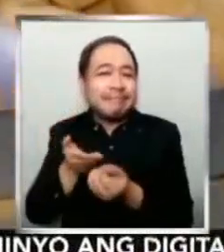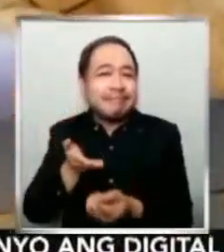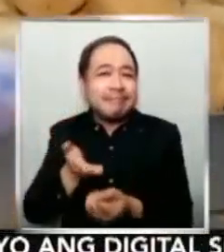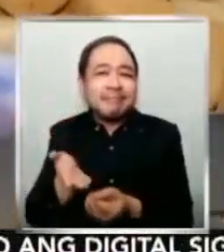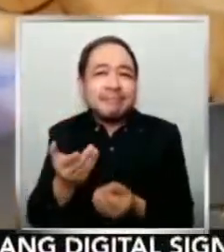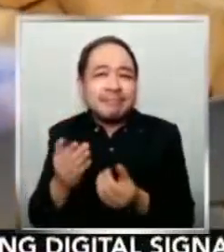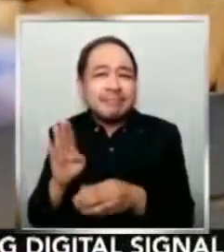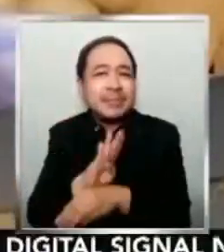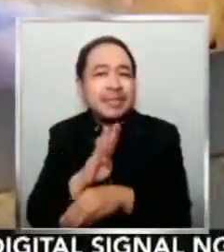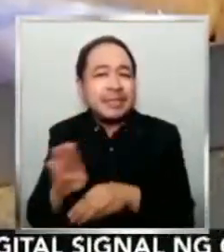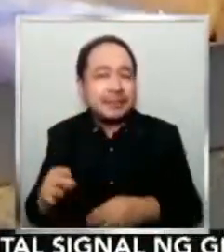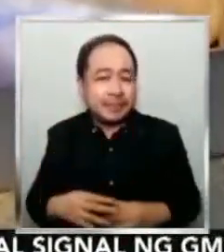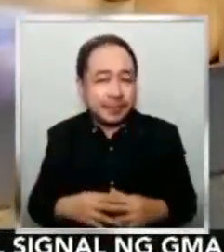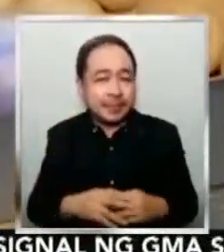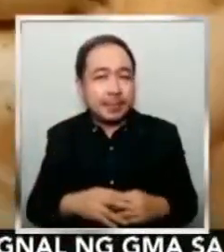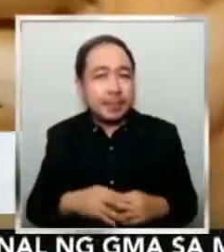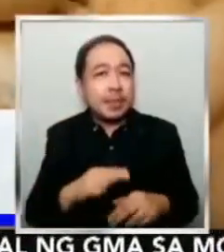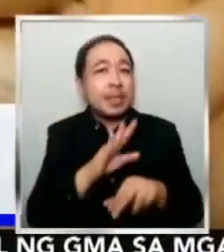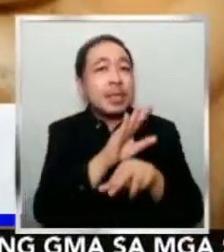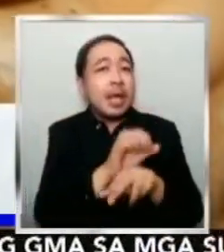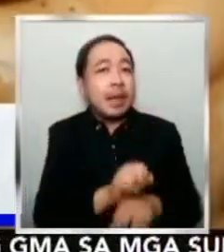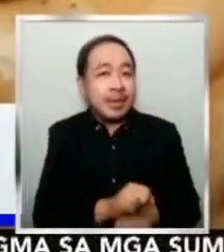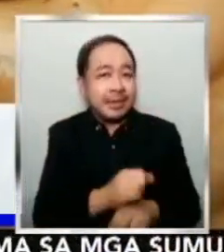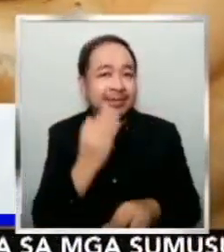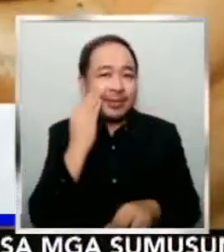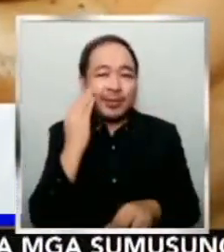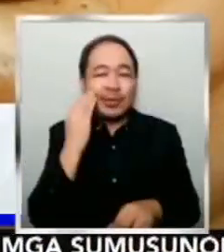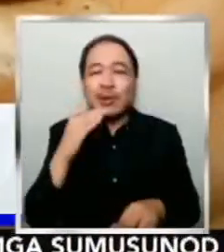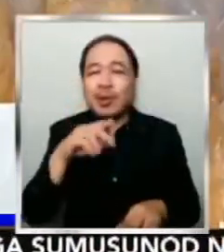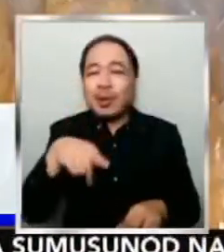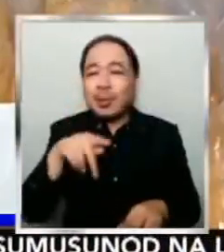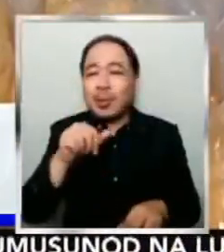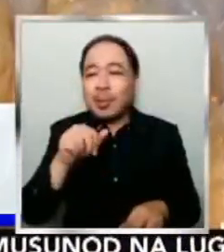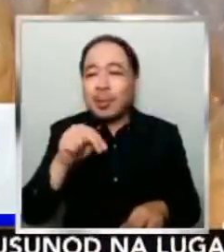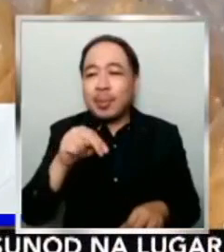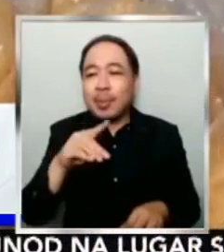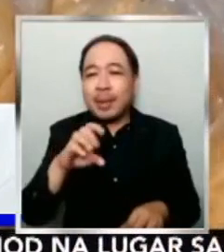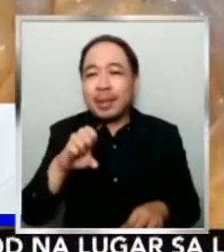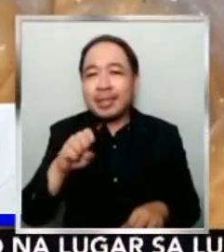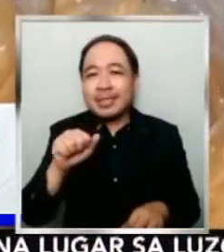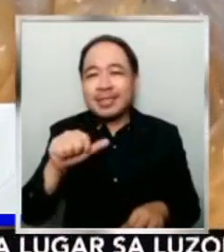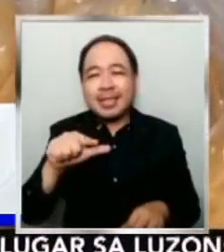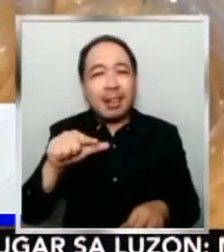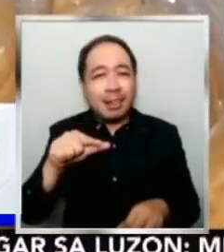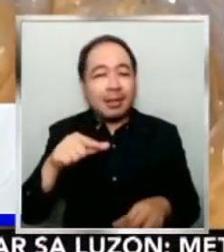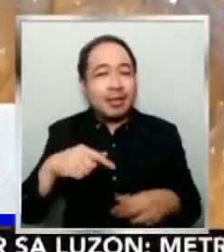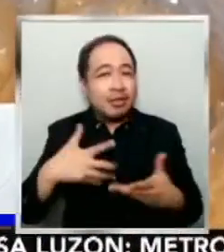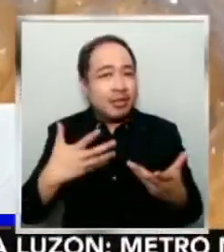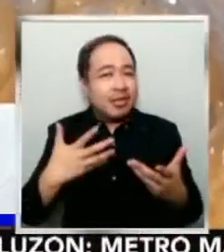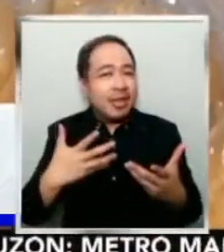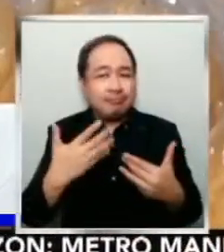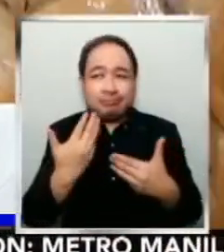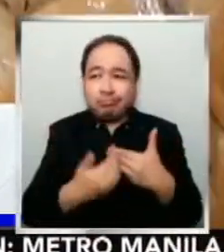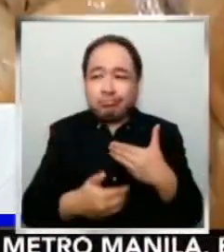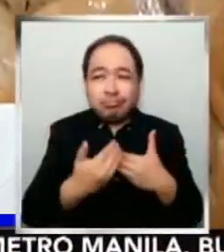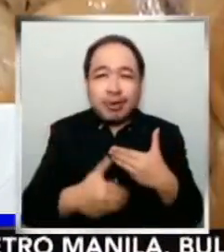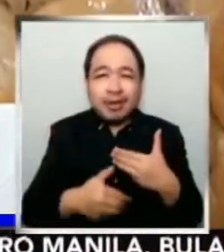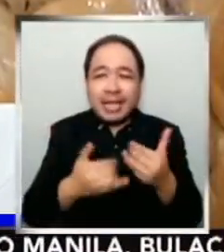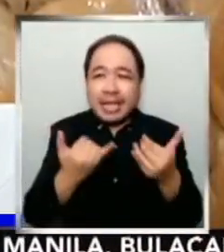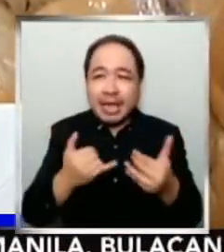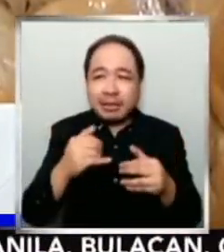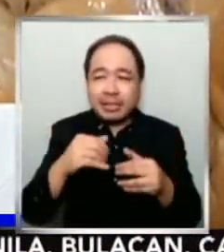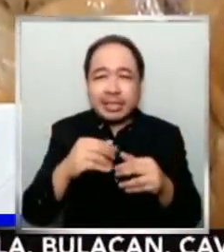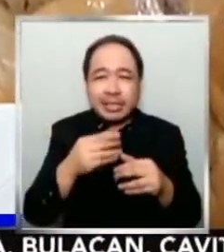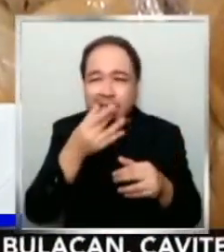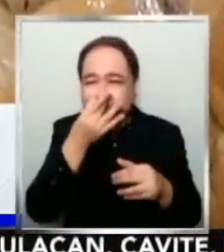Ang nakagisnang pandesal ng mga suki sa panaderyang ito sa Maynila, pinaliit at binawasan na ng 10 gramo. Sa taas kasi